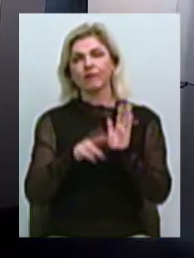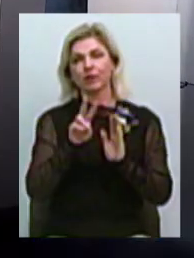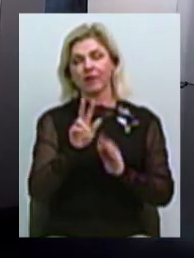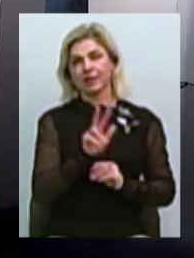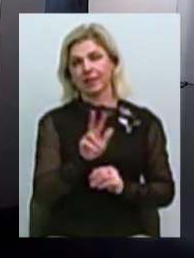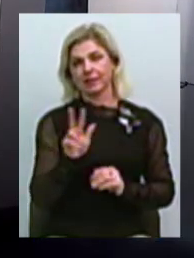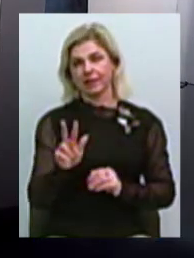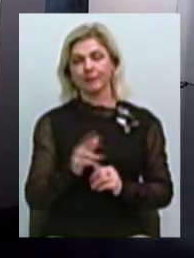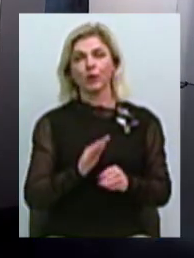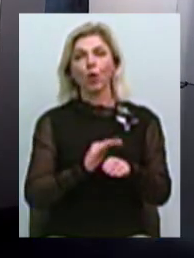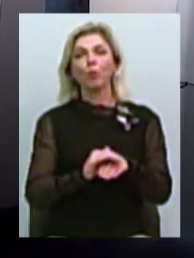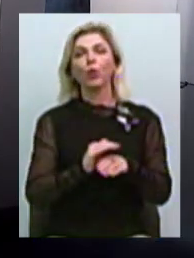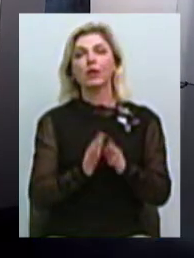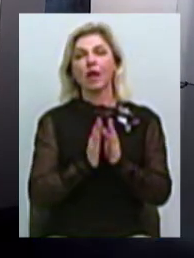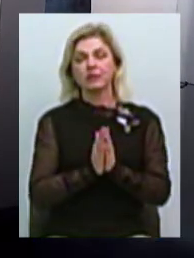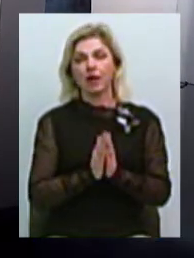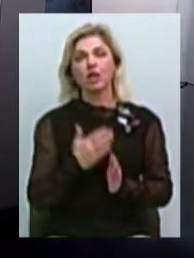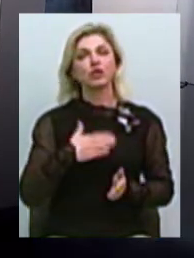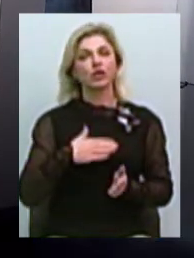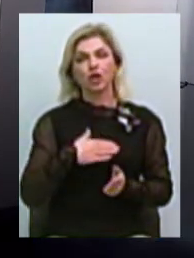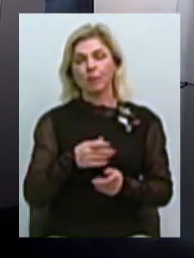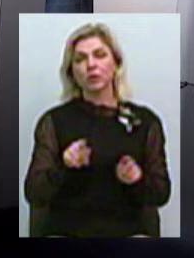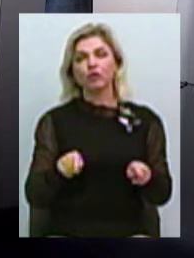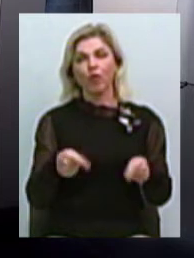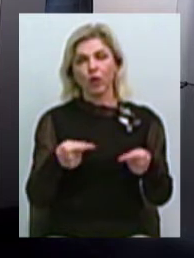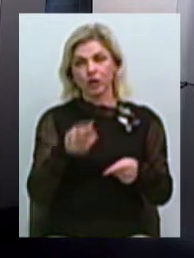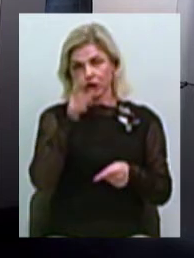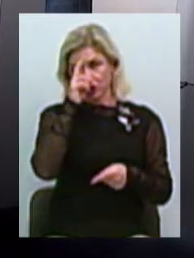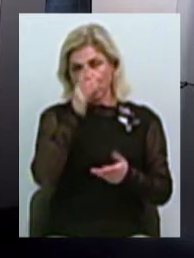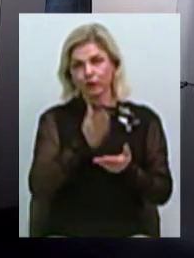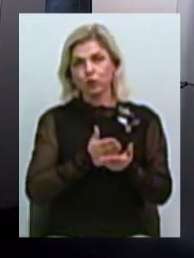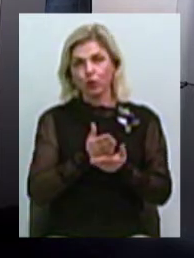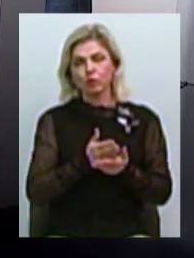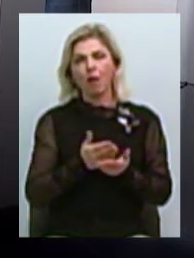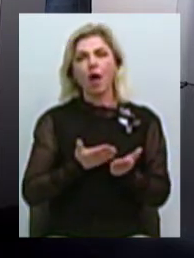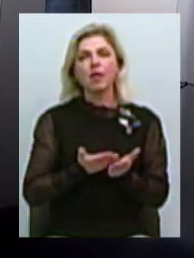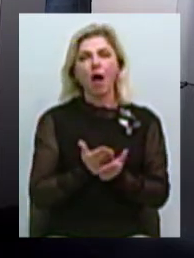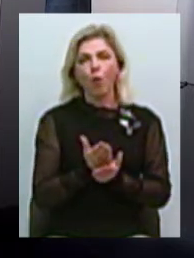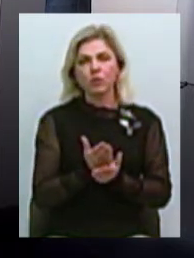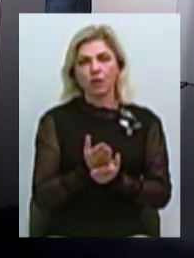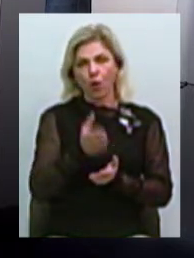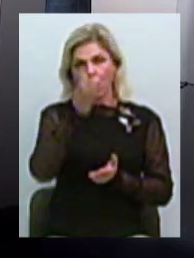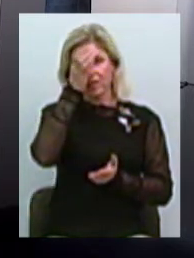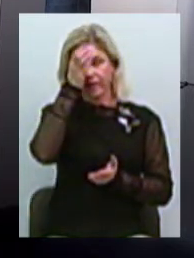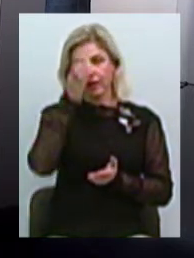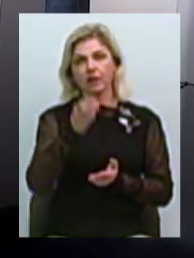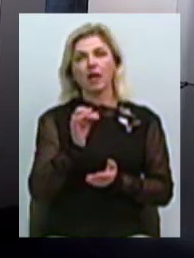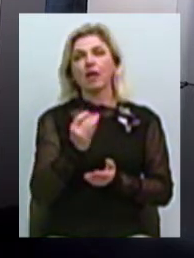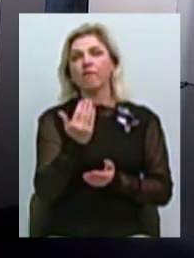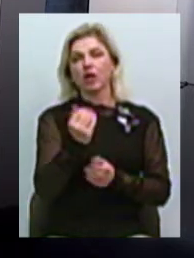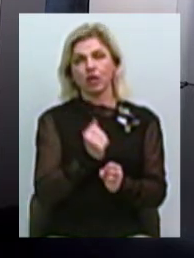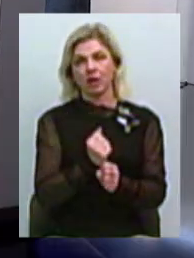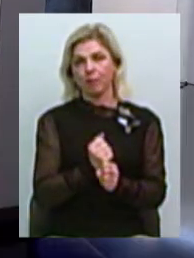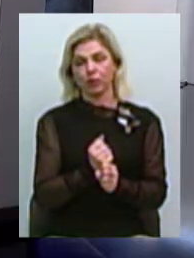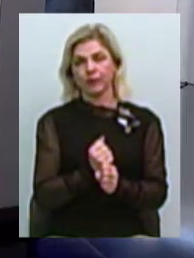76-92-33. Тетяна, будь ласка, для чого створена Державна служба якості освіти? В чому мета і діяльність вашої структури? Я вам дякую за